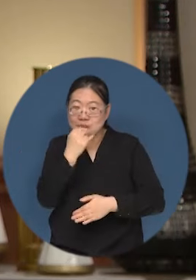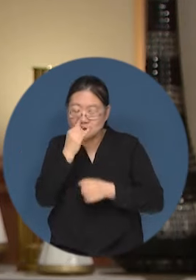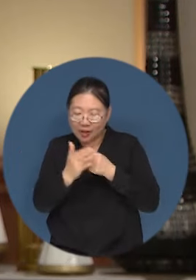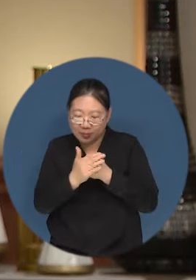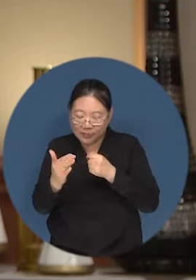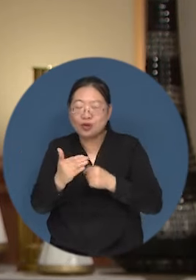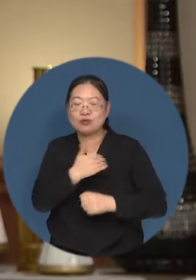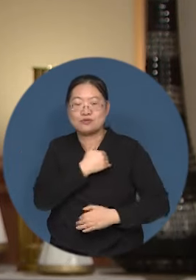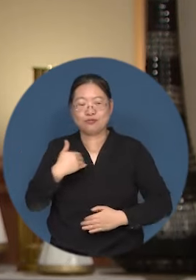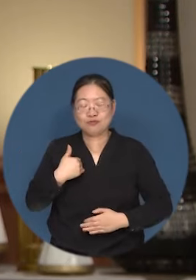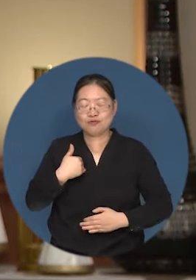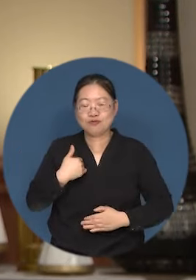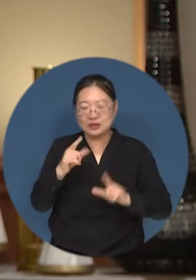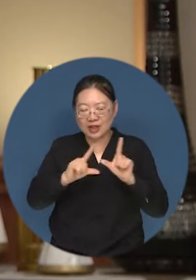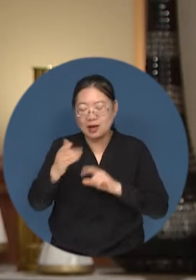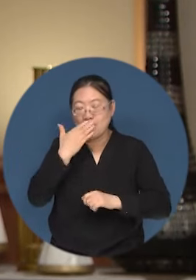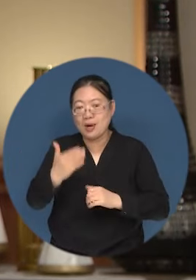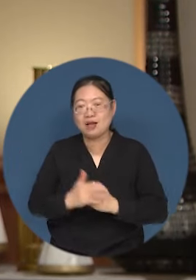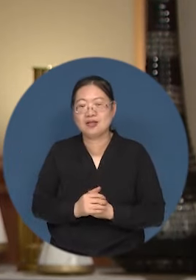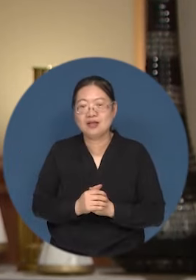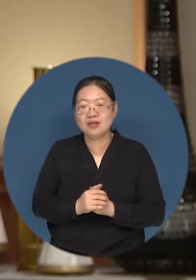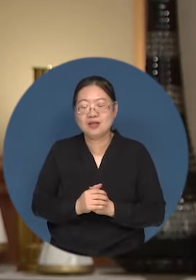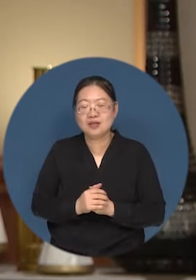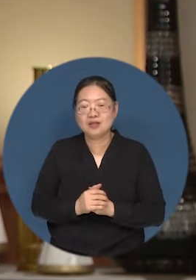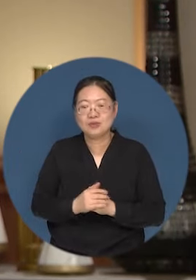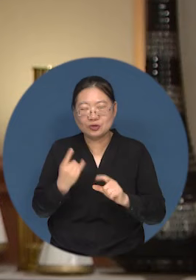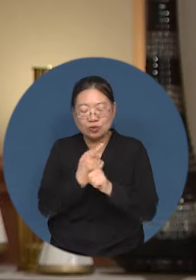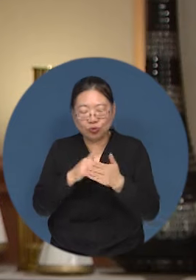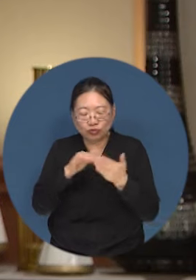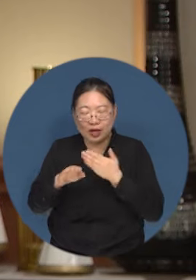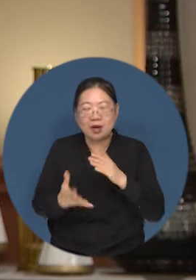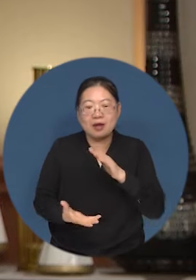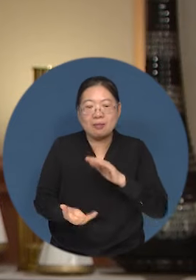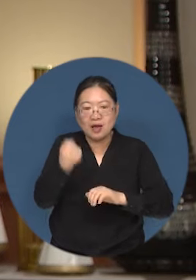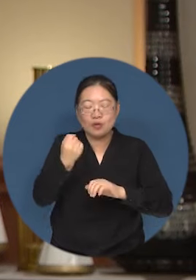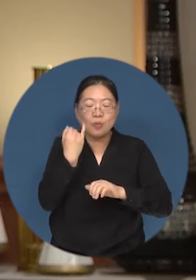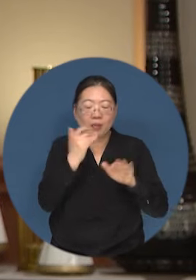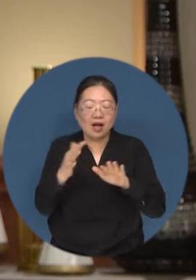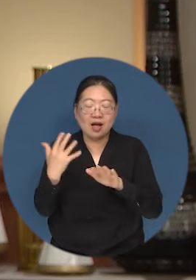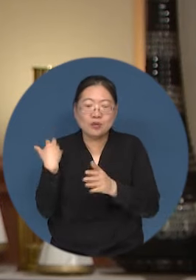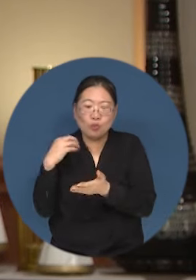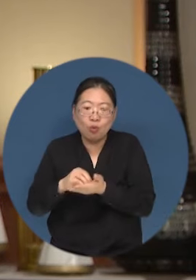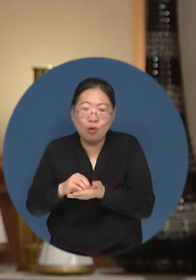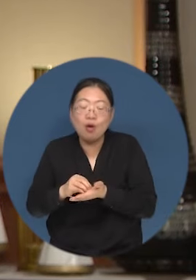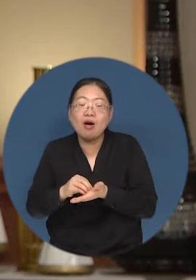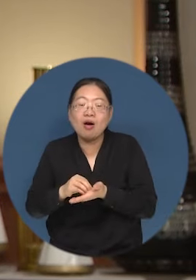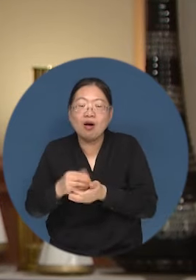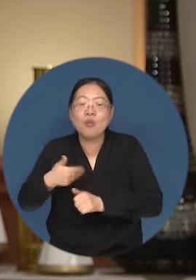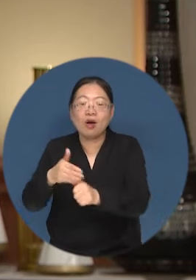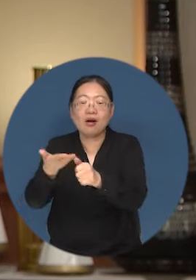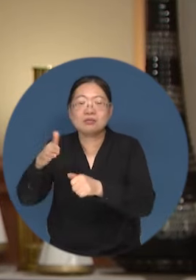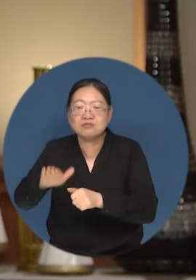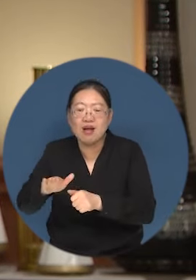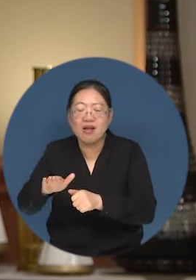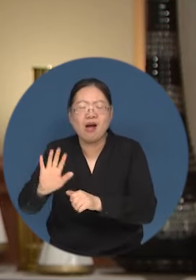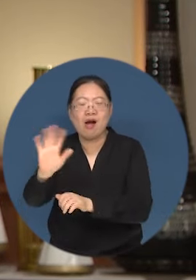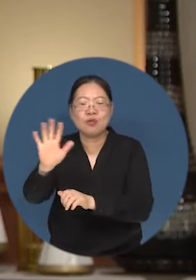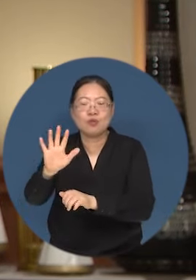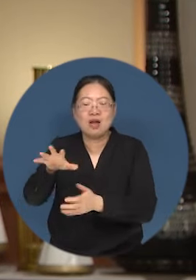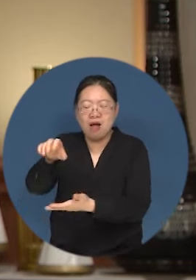생존이 가능합니다. 그 현장에서 바로 풀어줘야 되는데 풀어주지 않고 그 돌고래들을 그 수족관으로